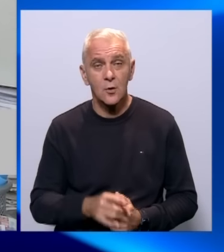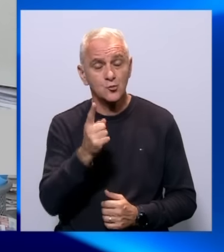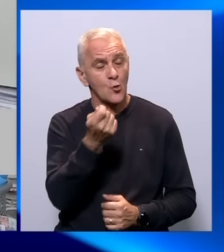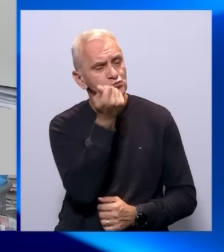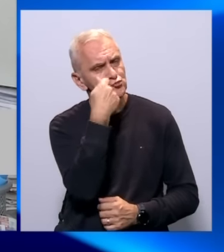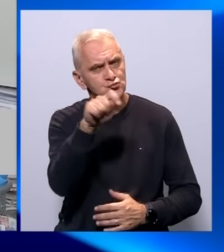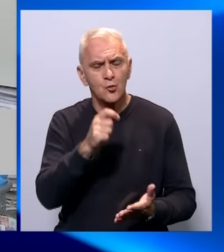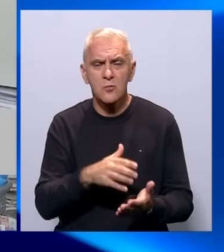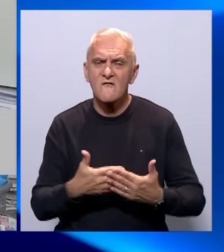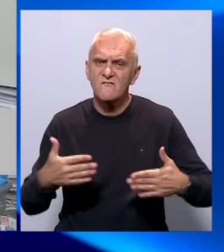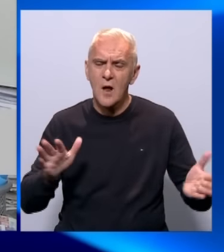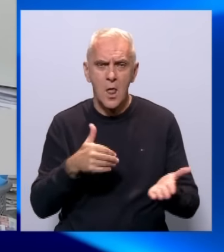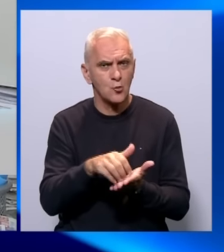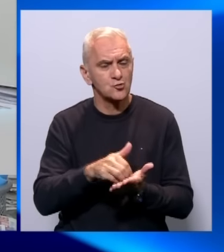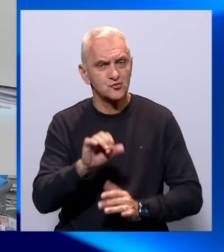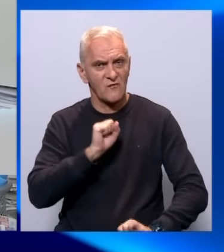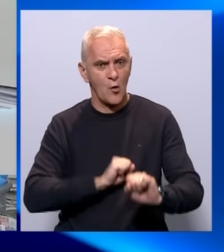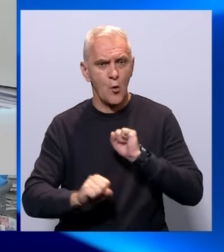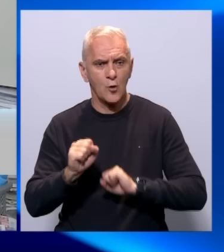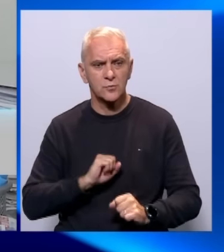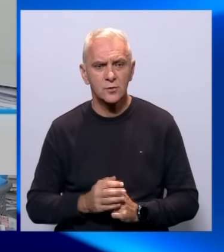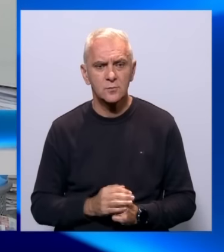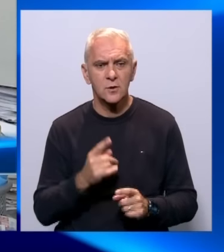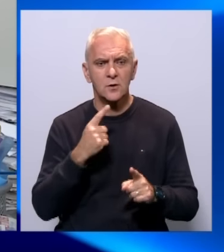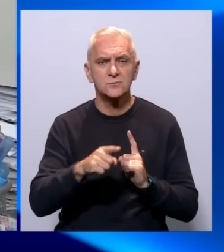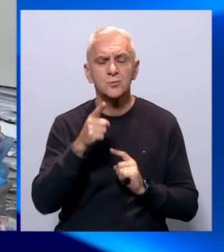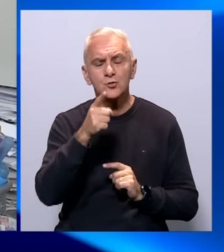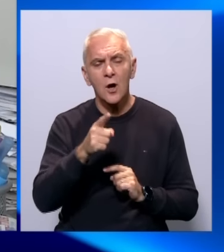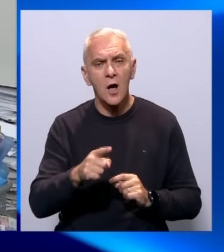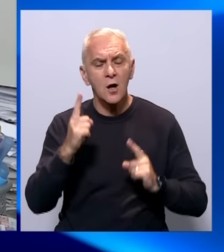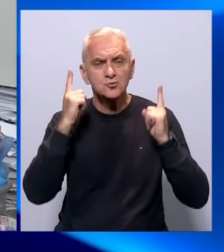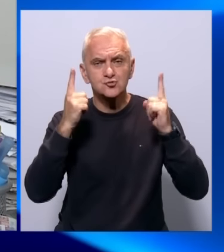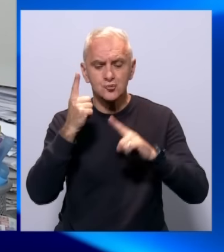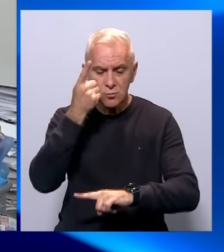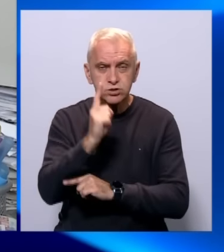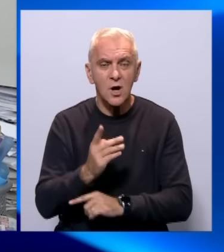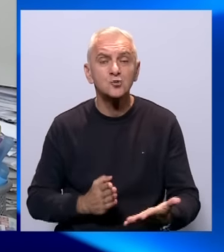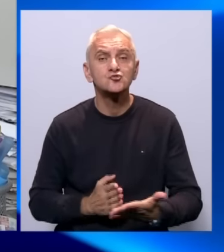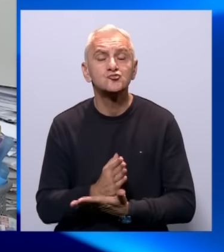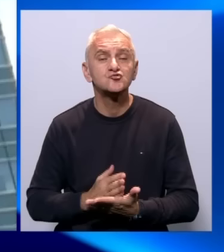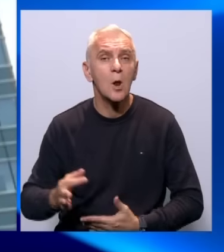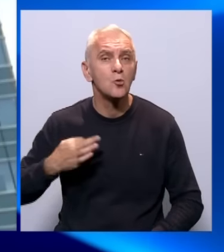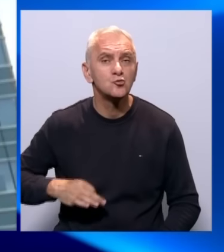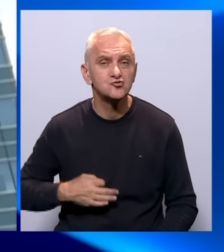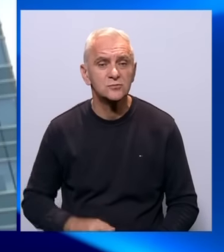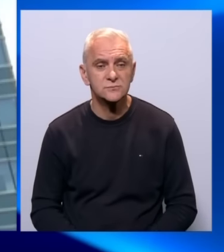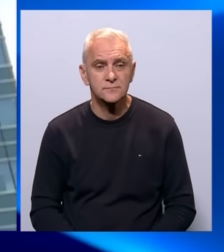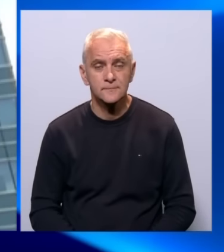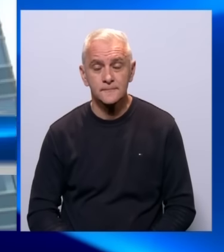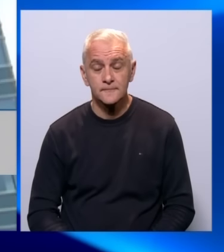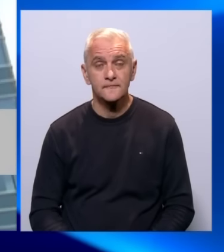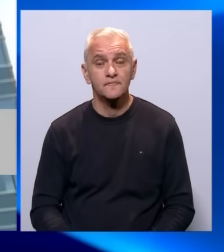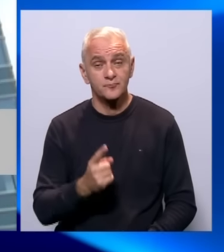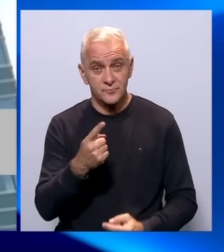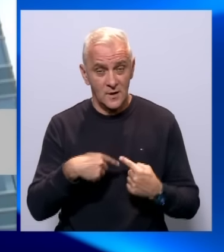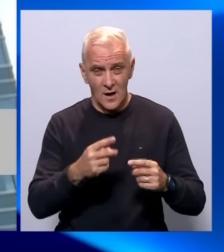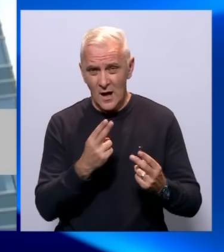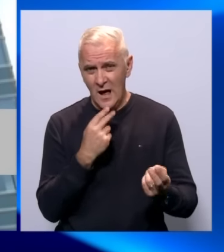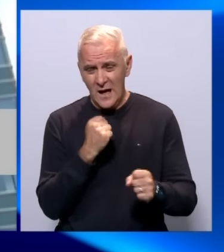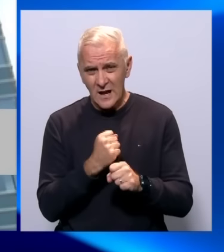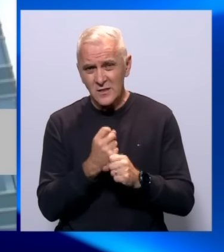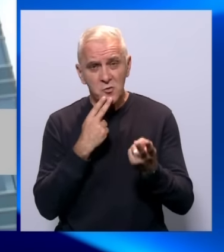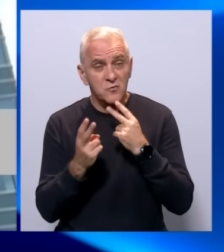troškovi, veliki troškovi odbrane i zato sud određuje advokate po službenoj dužnosti. Osim toga da rade na dogovoru,